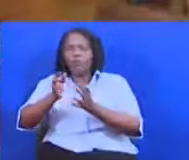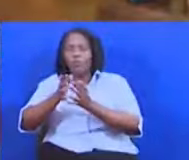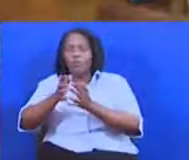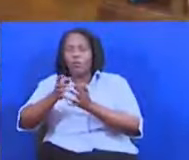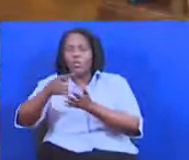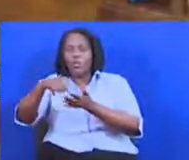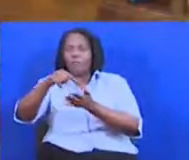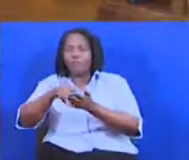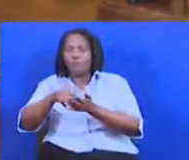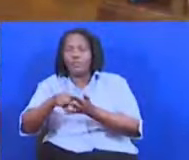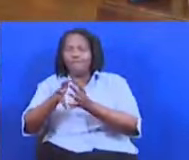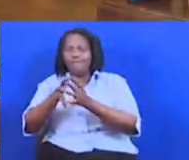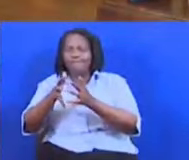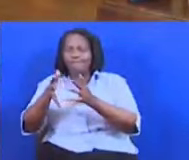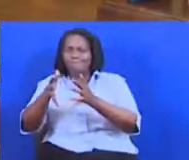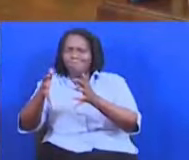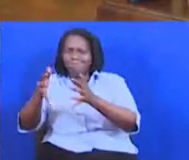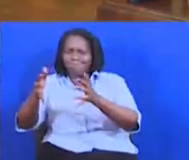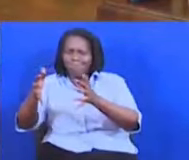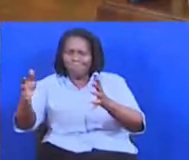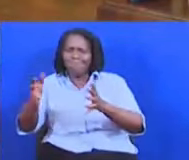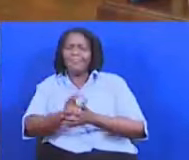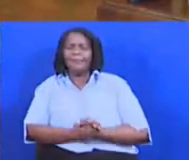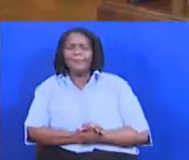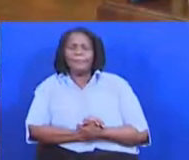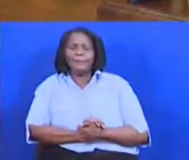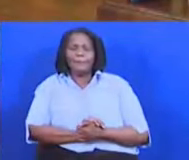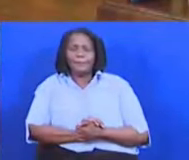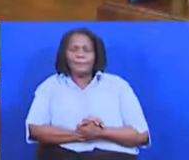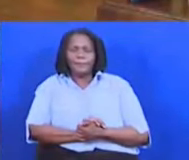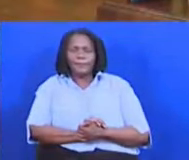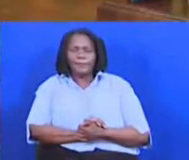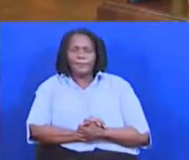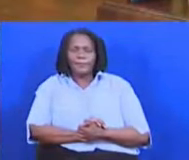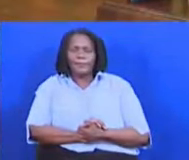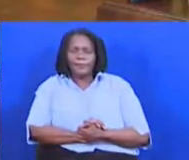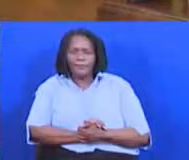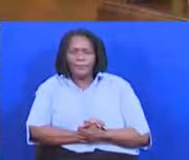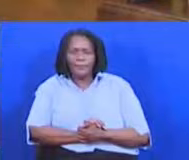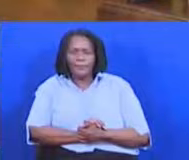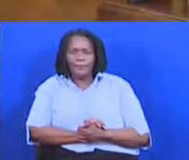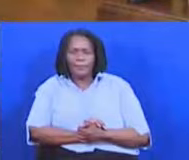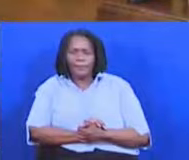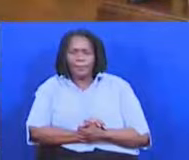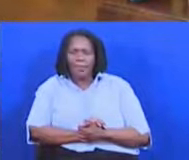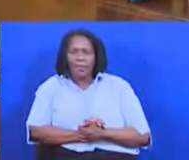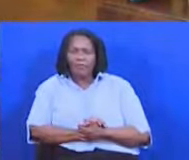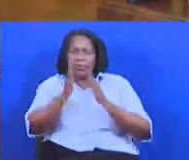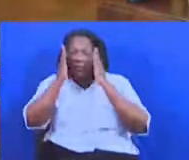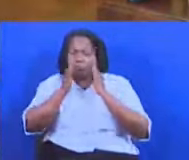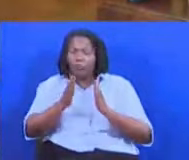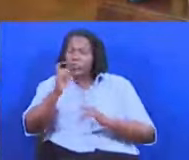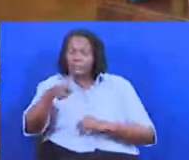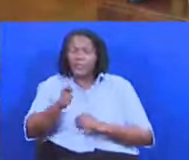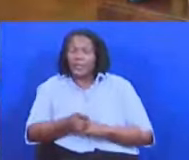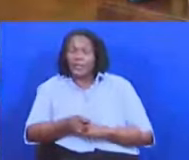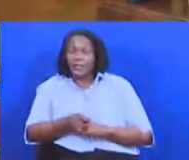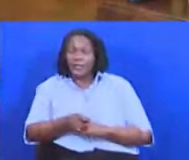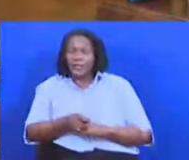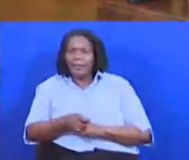Mheshimiwa Naibu Waziri, majibu. Asante sana Mheshimiwa Spika. Mheshimiwa Spika, serikali kupitia ofisi ya Rais